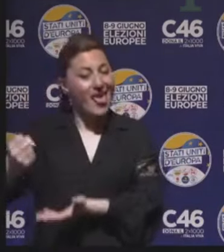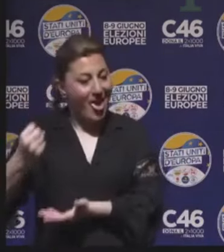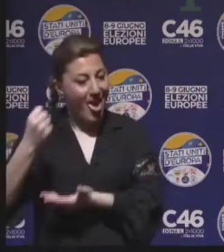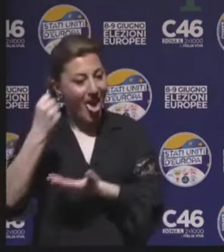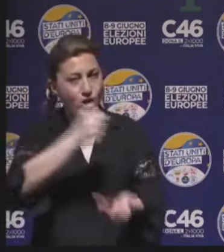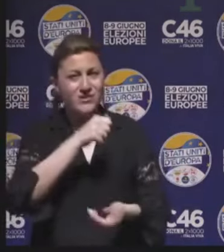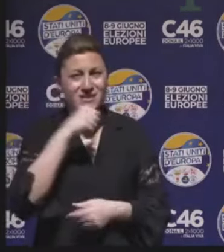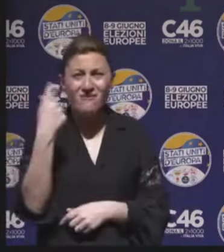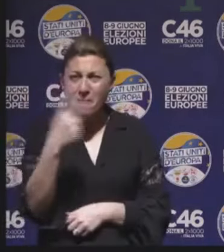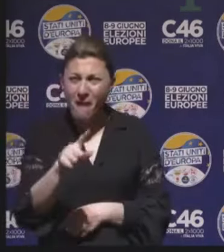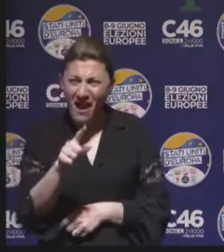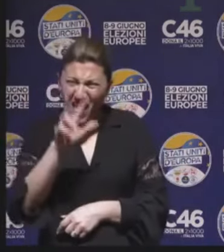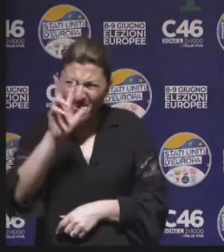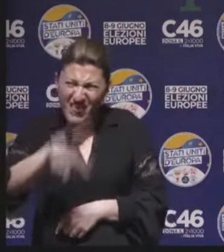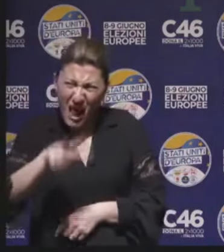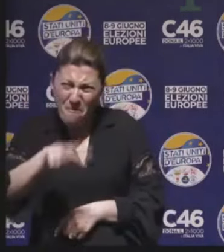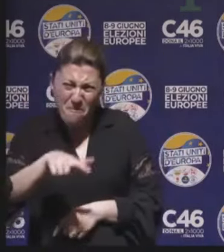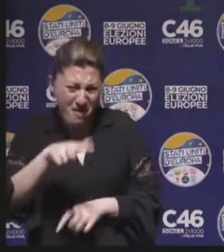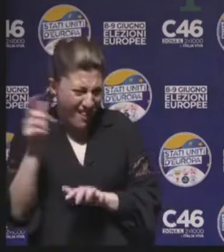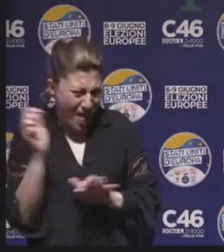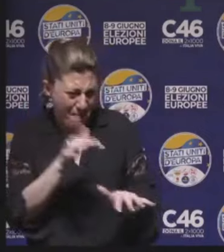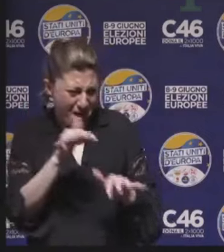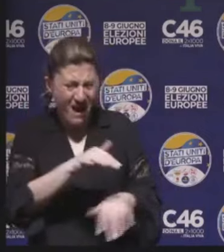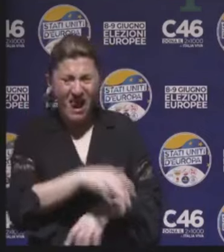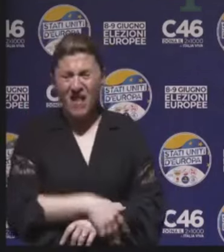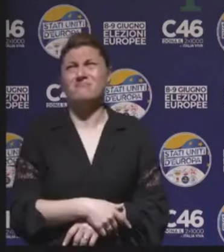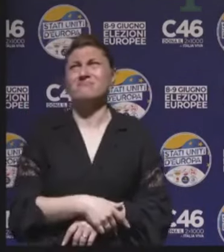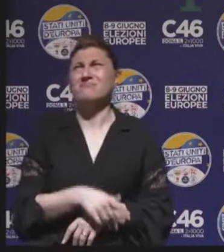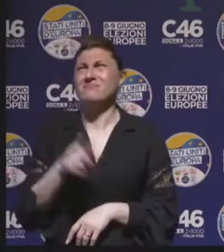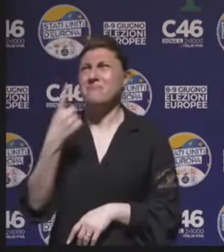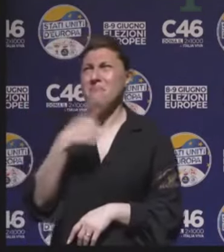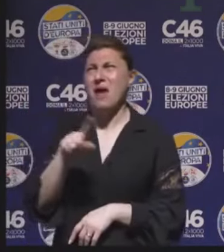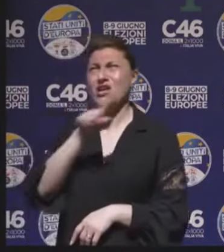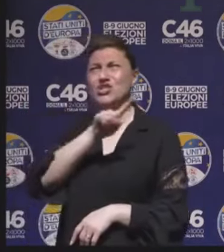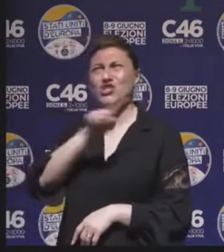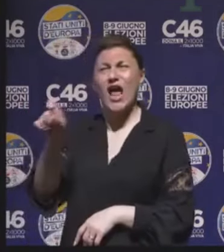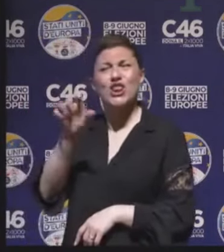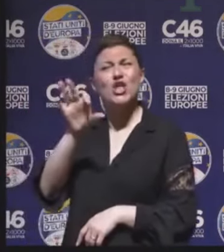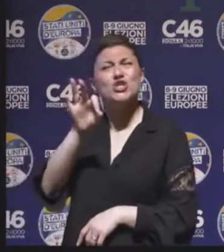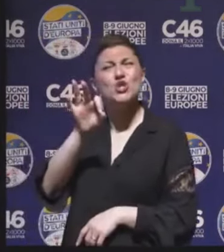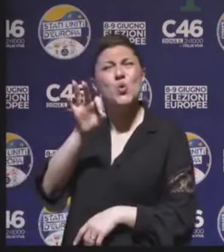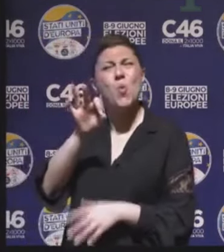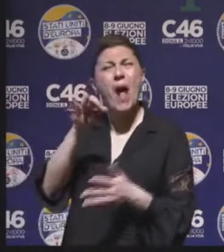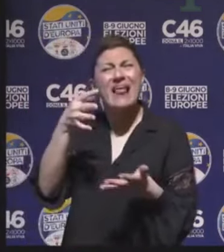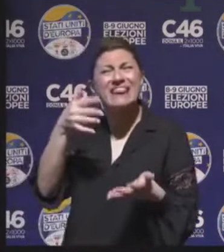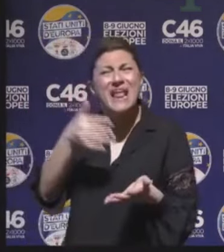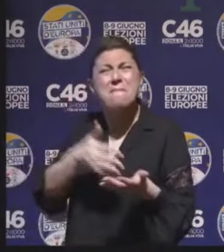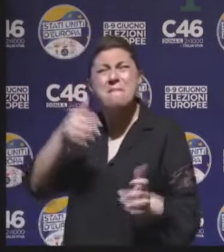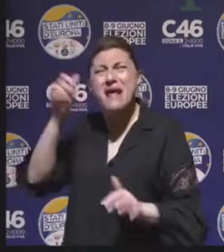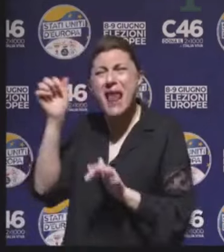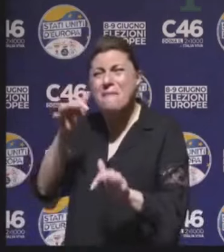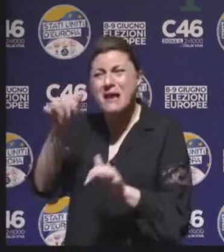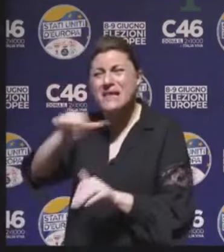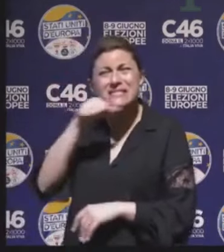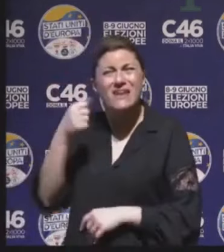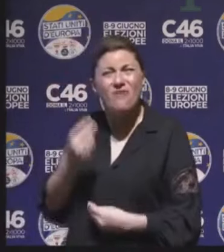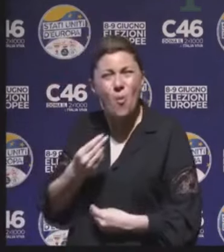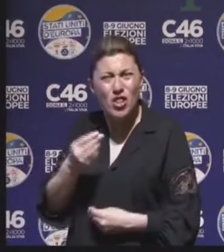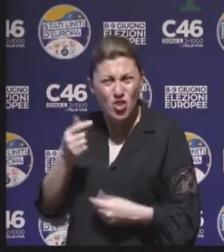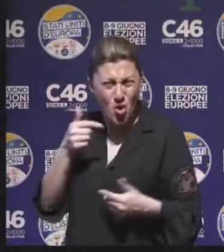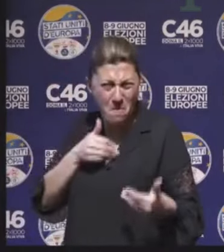3000 migranti per 150.000 migranti cosa vi ser con 30 miliardi Ma vi rendete conto che